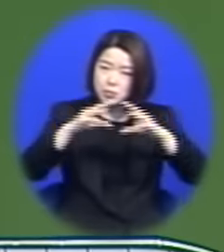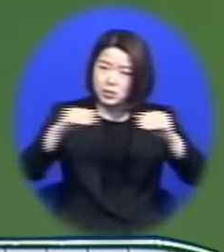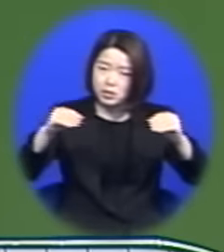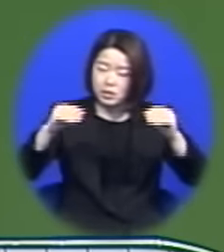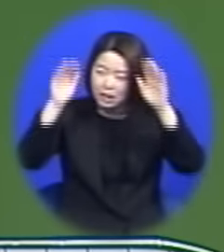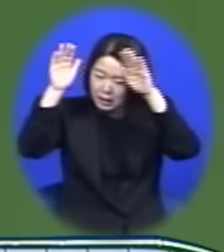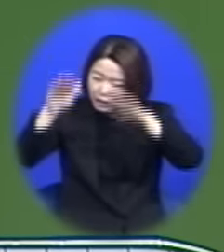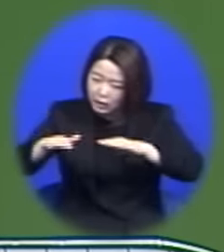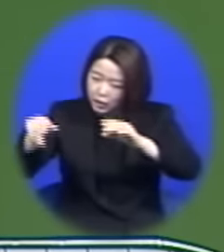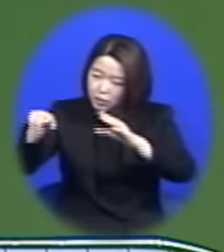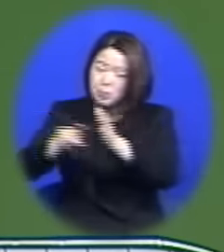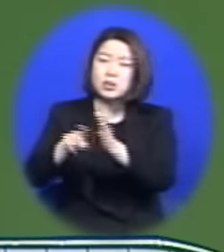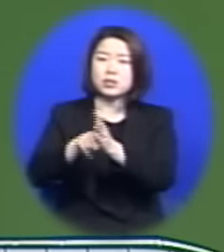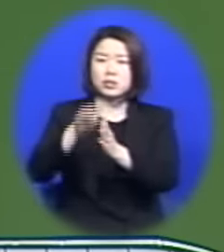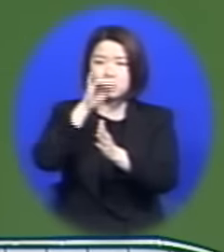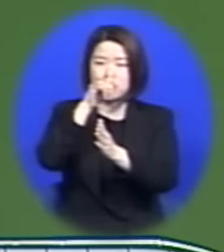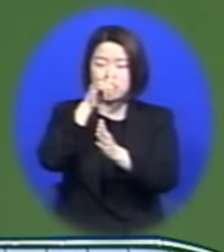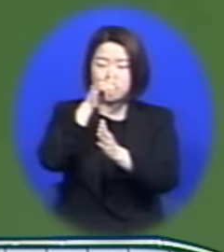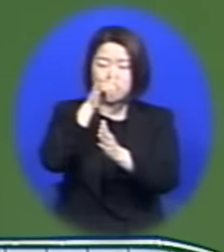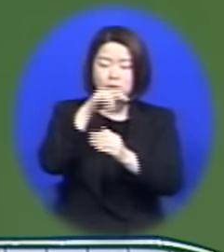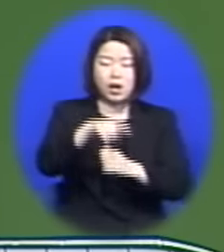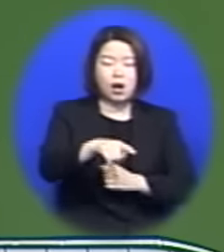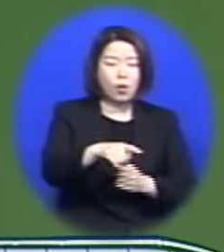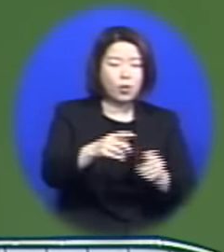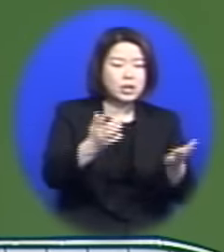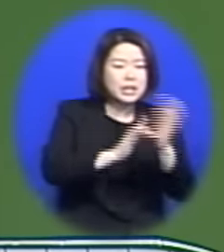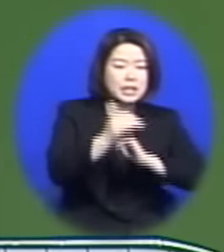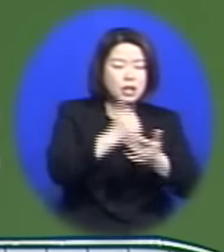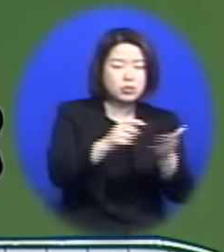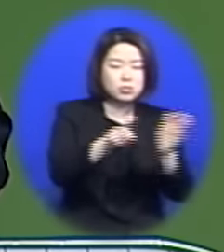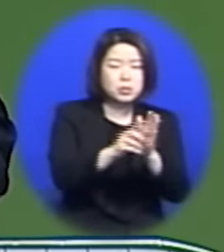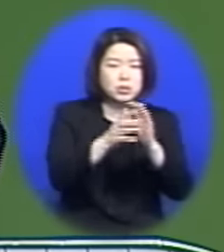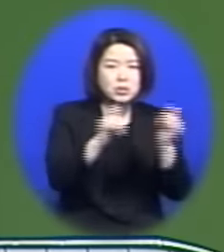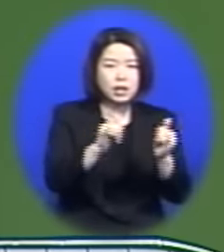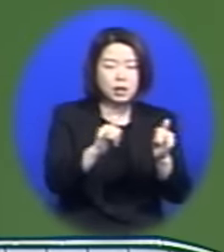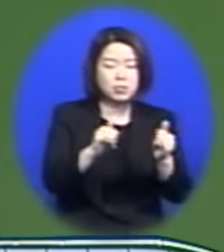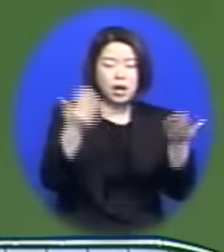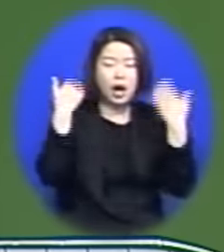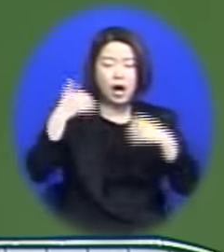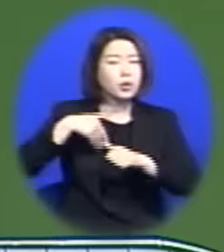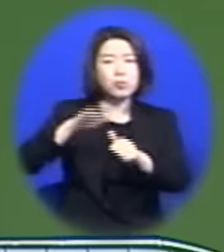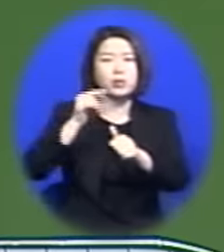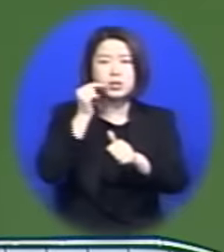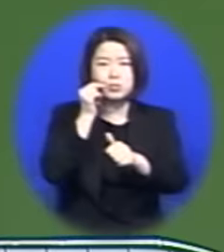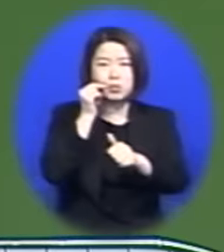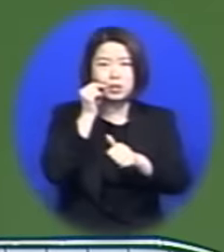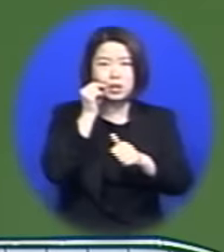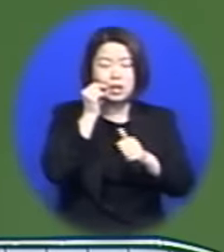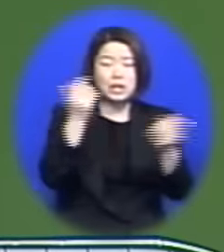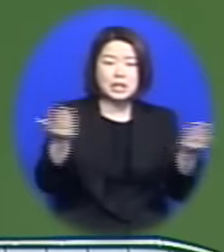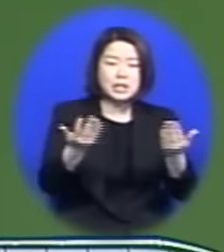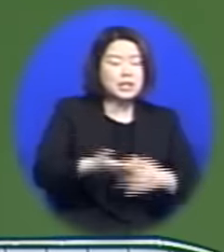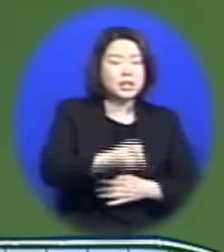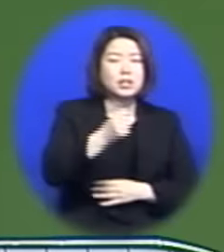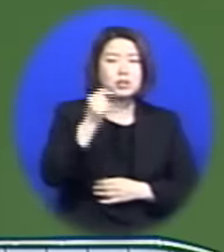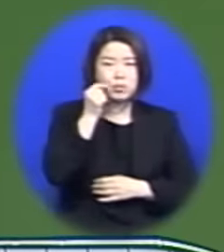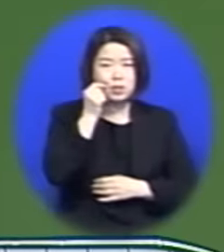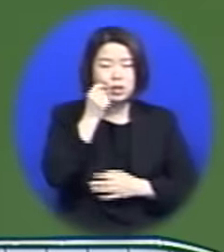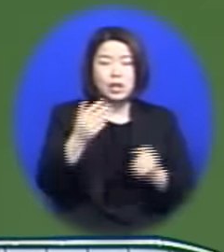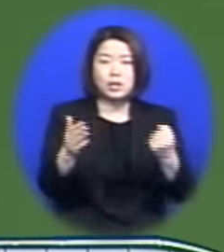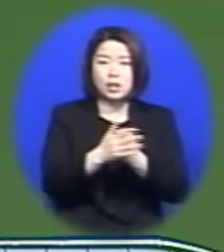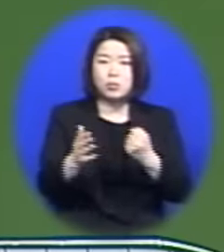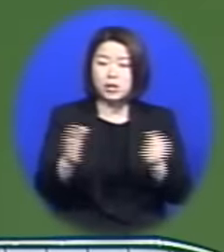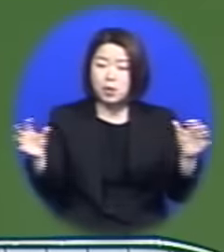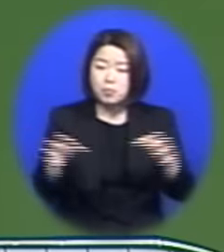보낼 수가 없어요 직장 가질 수가 없어요 그러니 결국은 모여드는 곳이 쓰레기 마을입니다 쓰레기